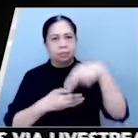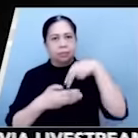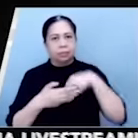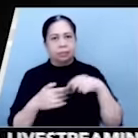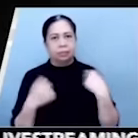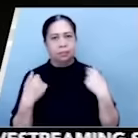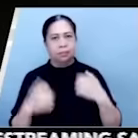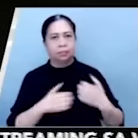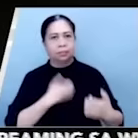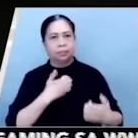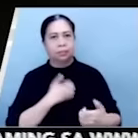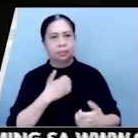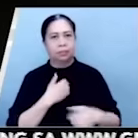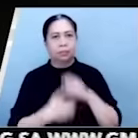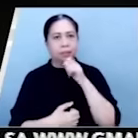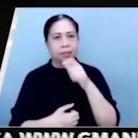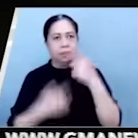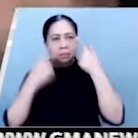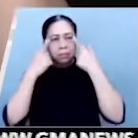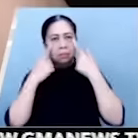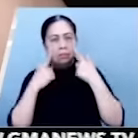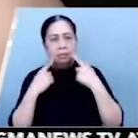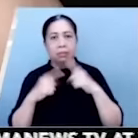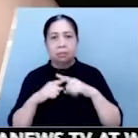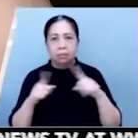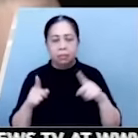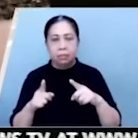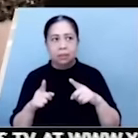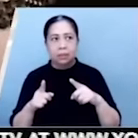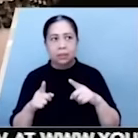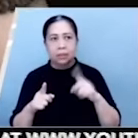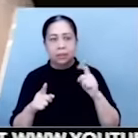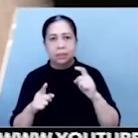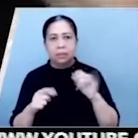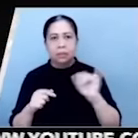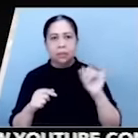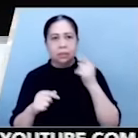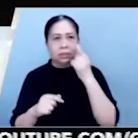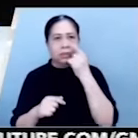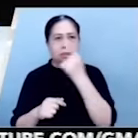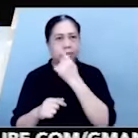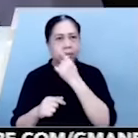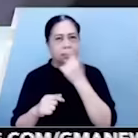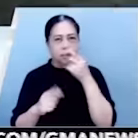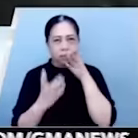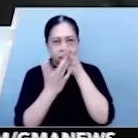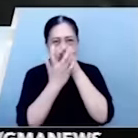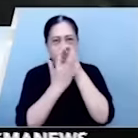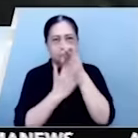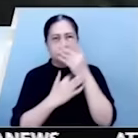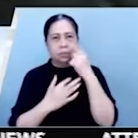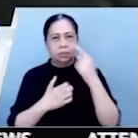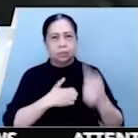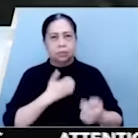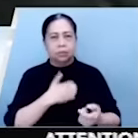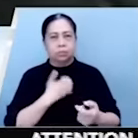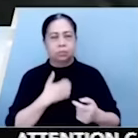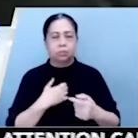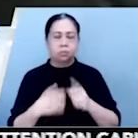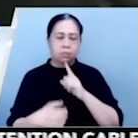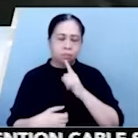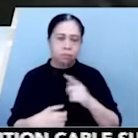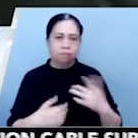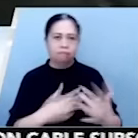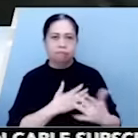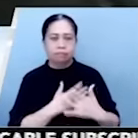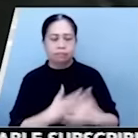Hindi kailangan tumulo ng luha pero yung kasing sa mga mata niya, 'di ba? Tumatagos na yung emosyon ko. She's a gem.